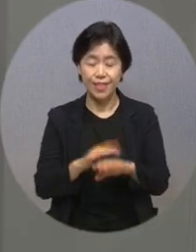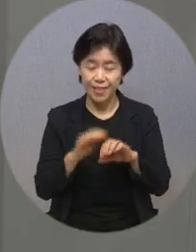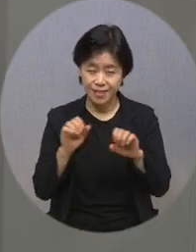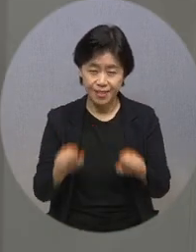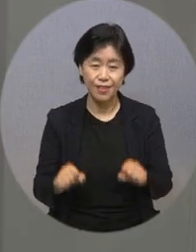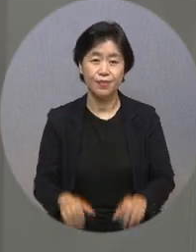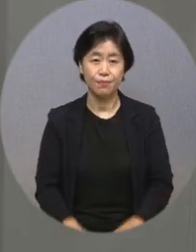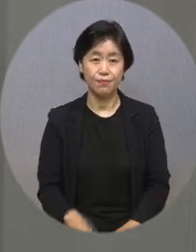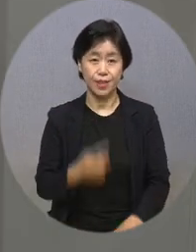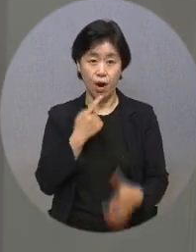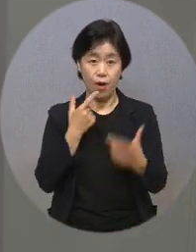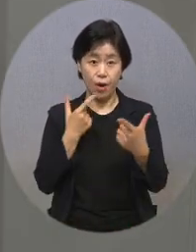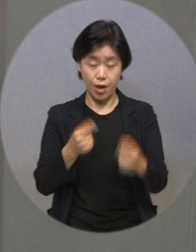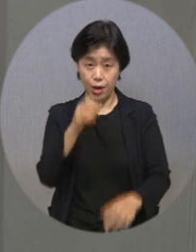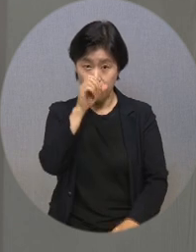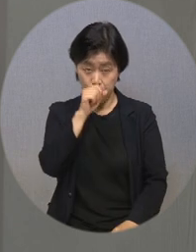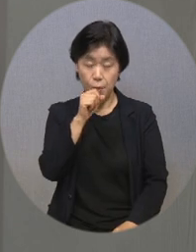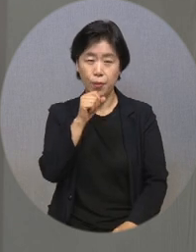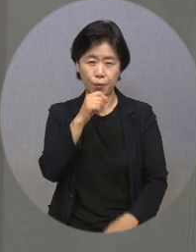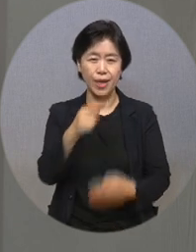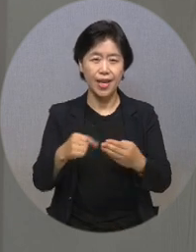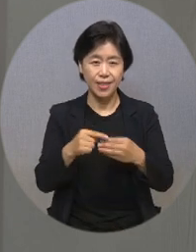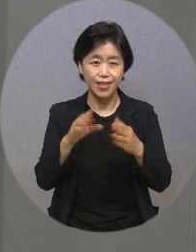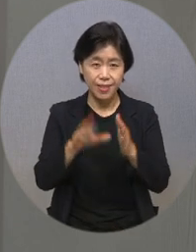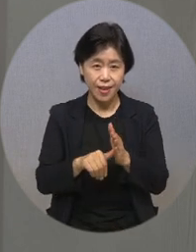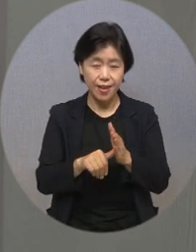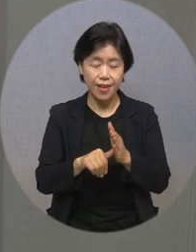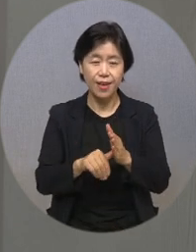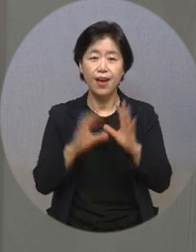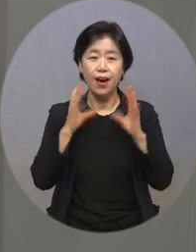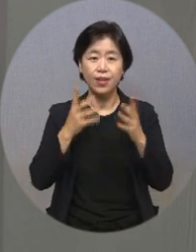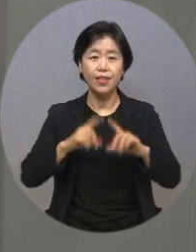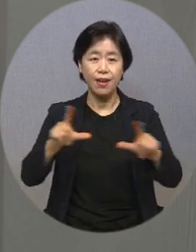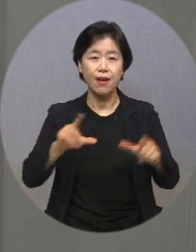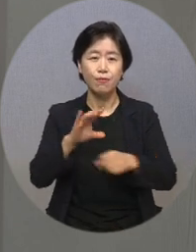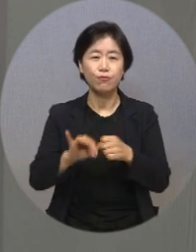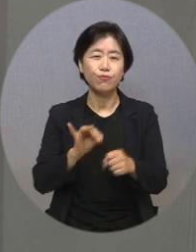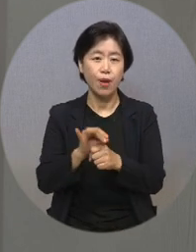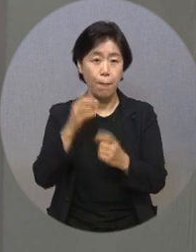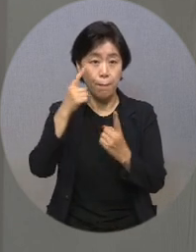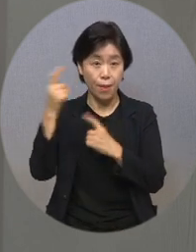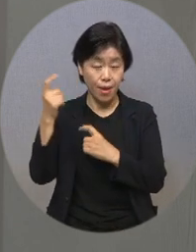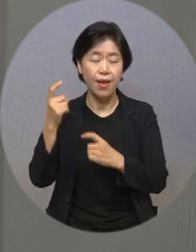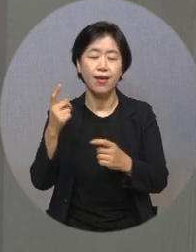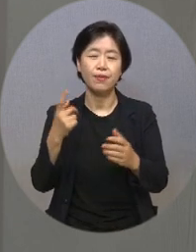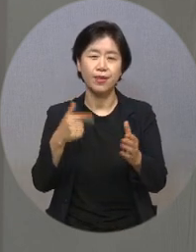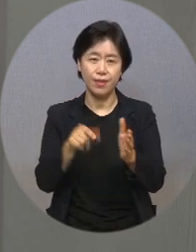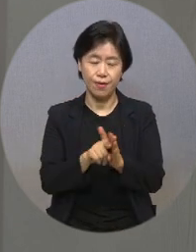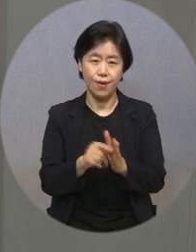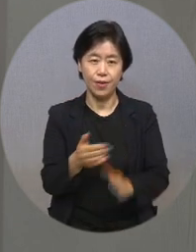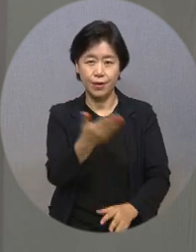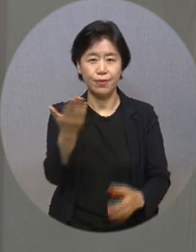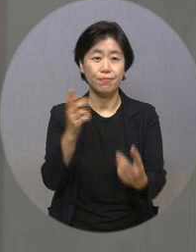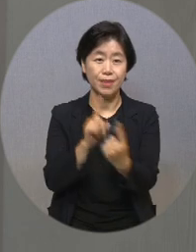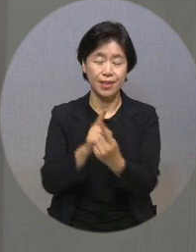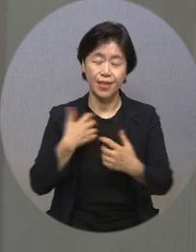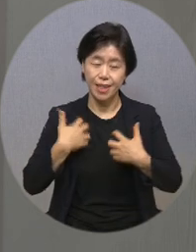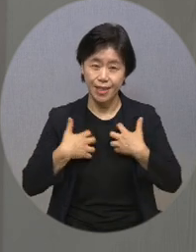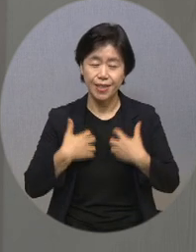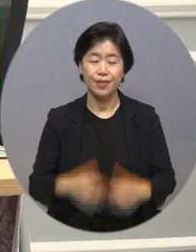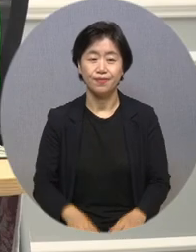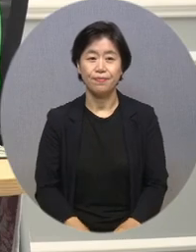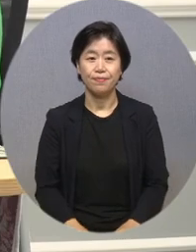안녕하십니까. 이렇게 좋은 계절 또 어린이날 100주년을 기념하여 우리 복지TV 시청자 여러분을 만나뵙게 돼서